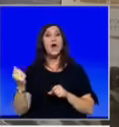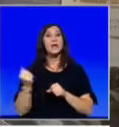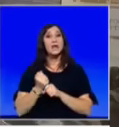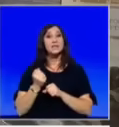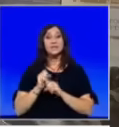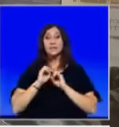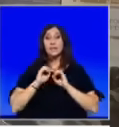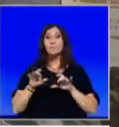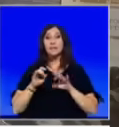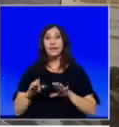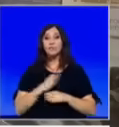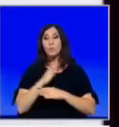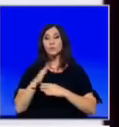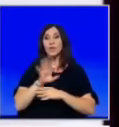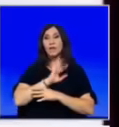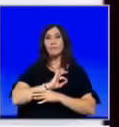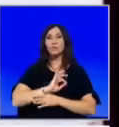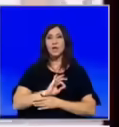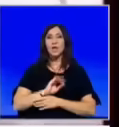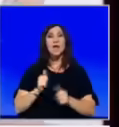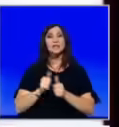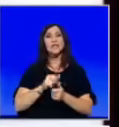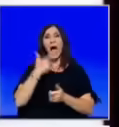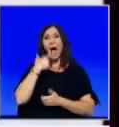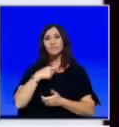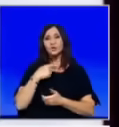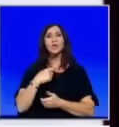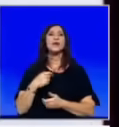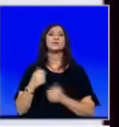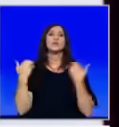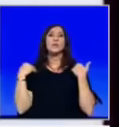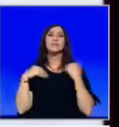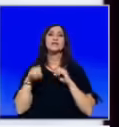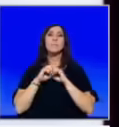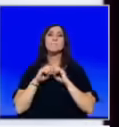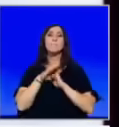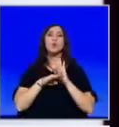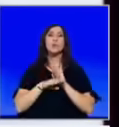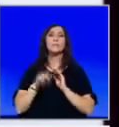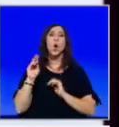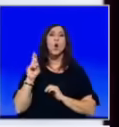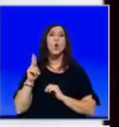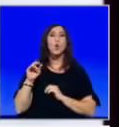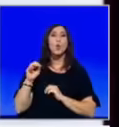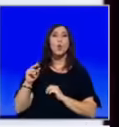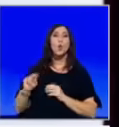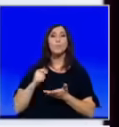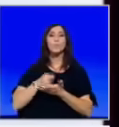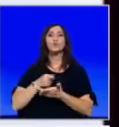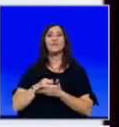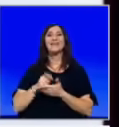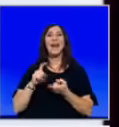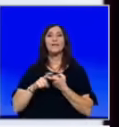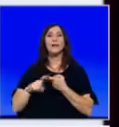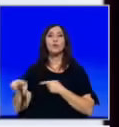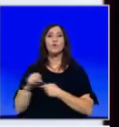на предаването «Последният печели». Съавторът на емблематичната студентска програма «Куко», продуцент на каналето и водещ в неделя